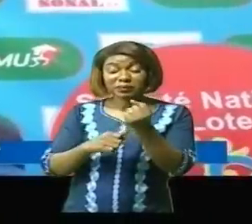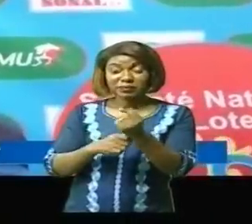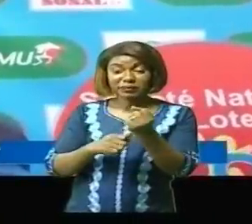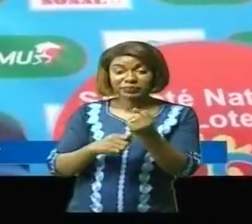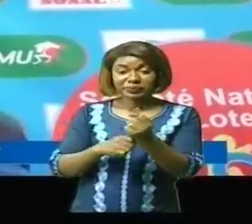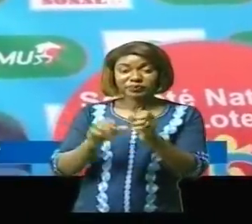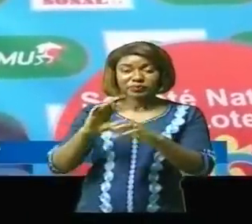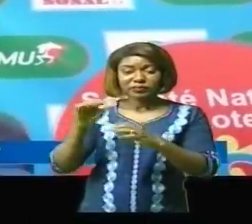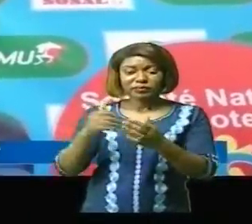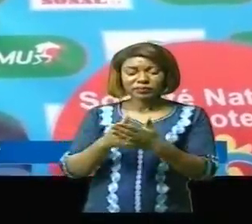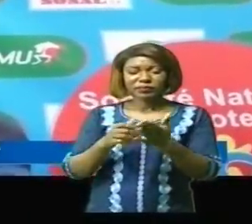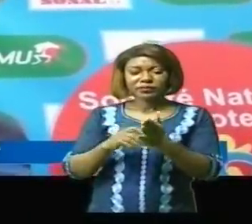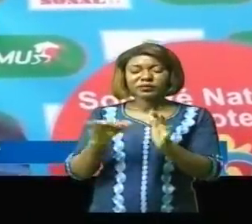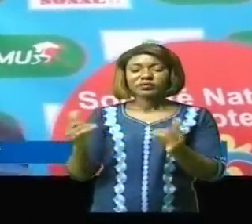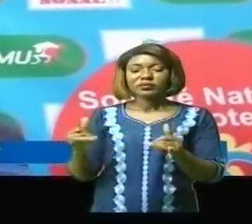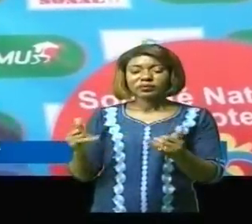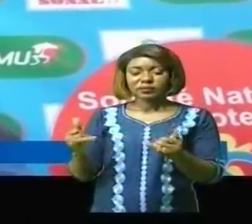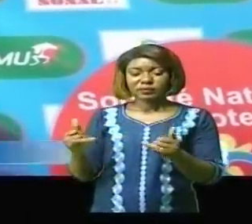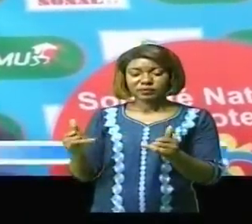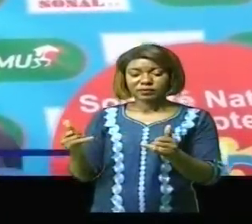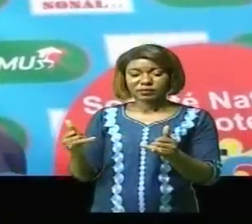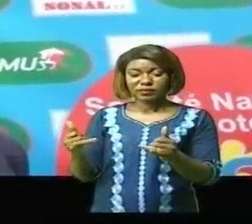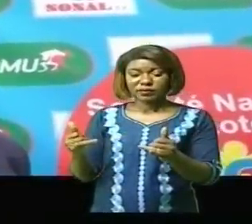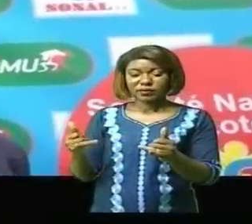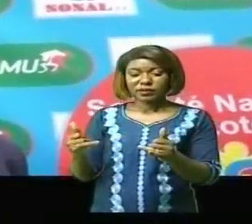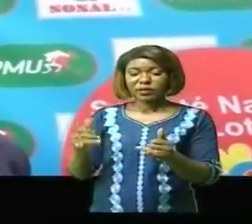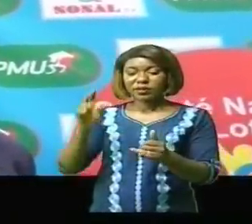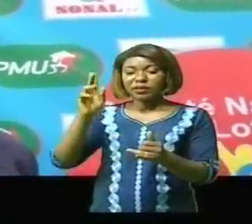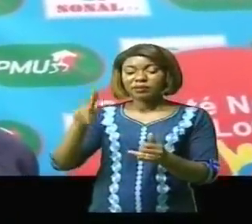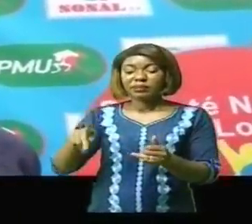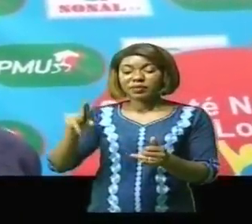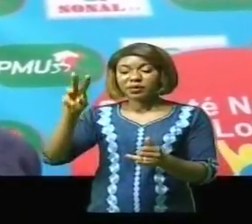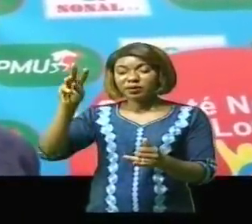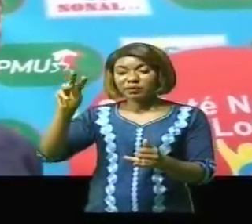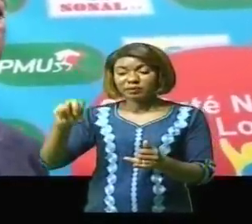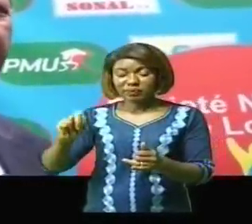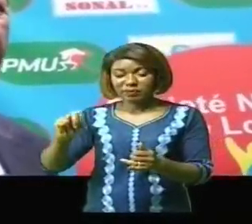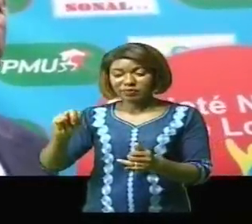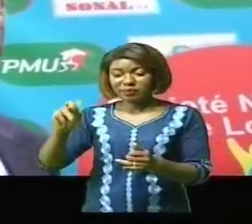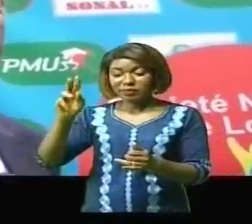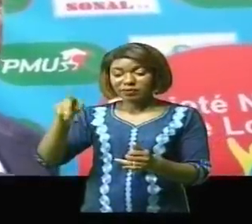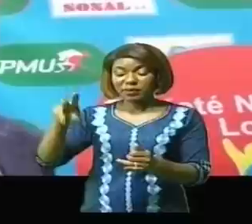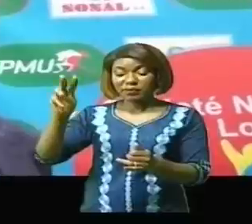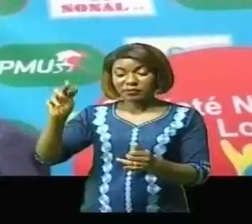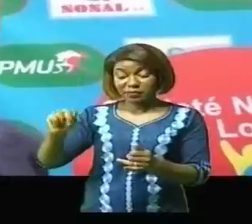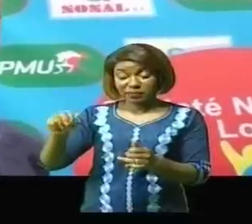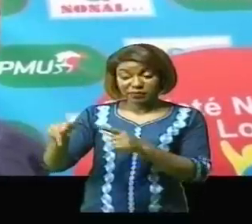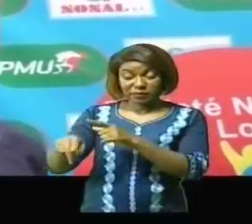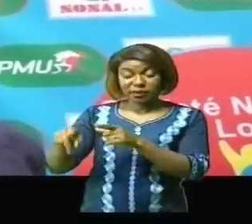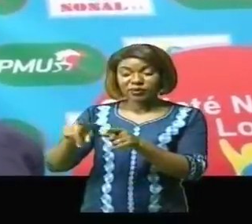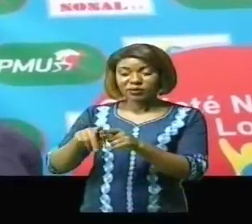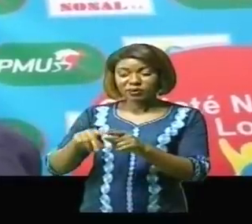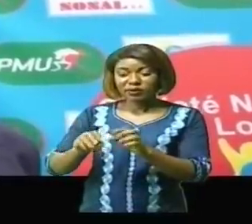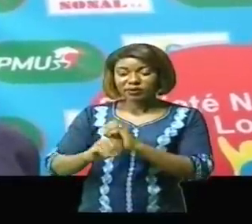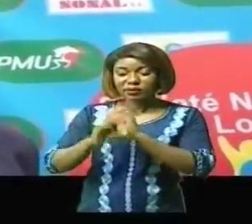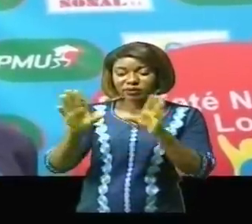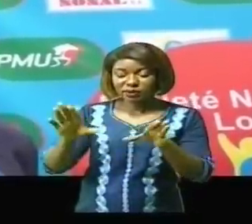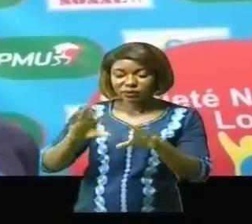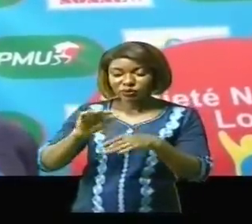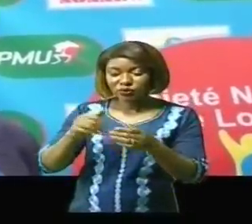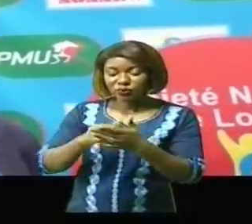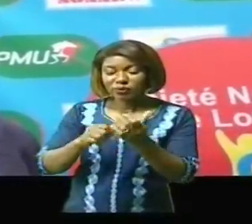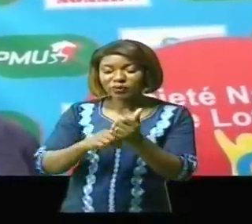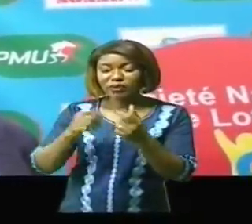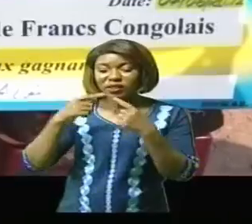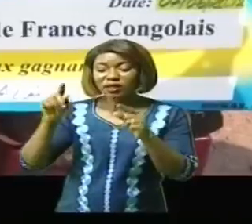le monde à jouer au jeu de PMU, les jeux que nous organisons à la Sonal, et il y a la transparence pour tous ceux qui vont gagner,